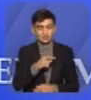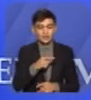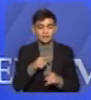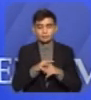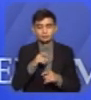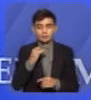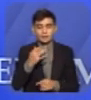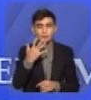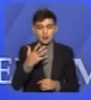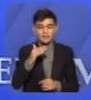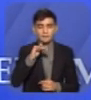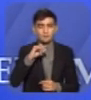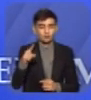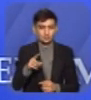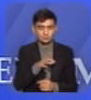что по 5 вузам мы